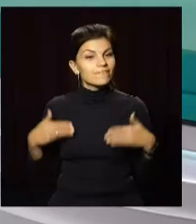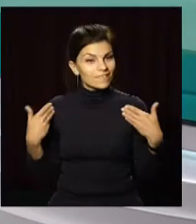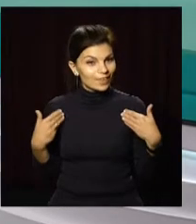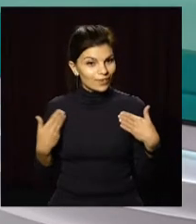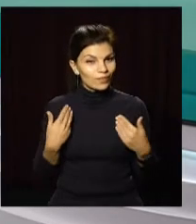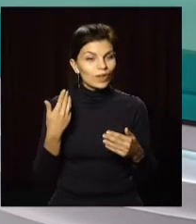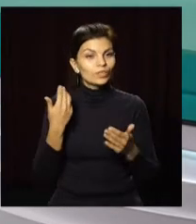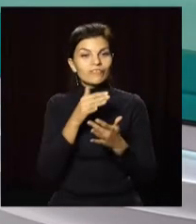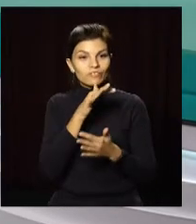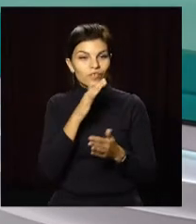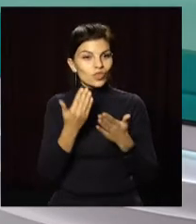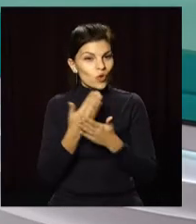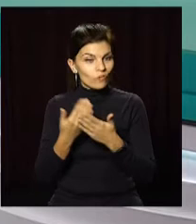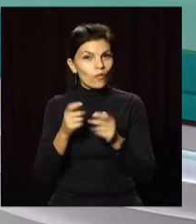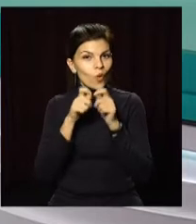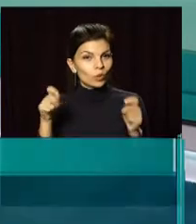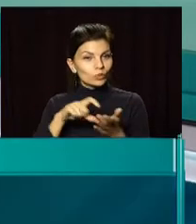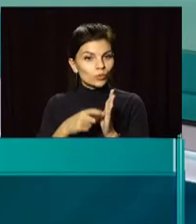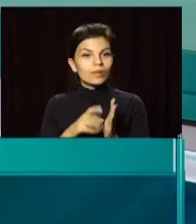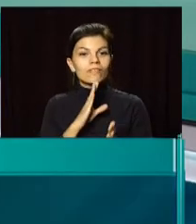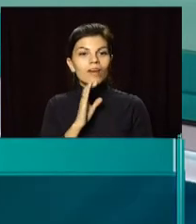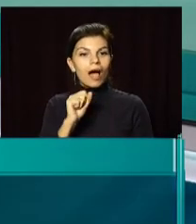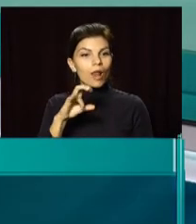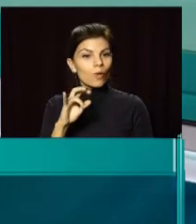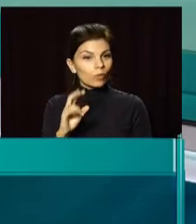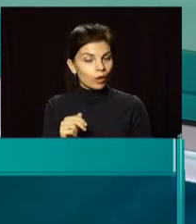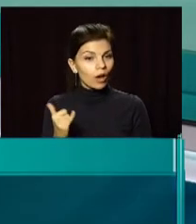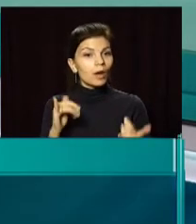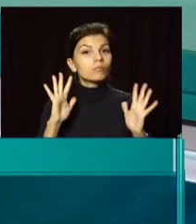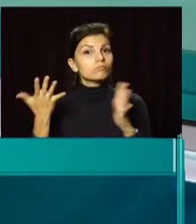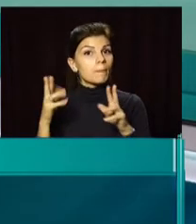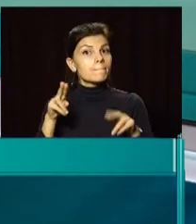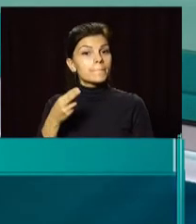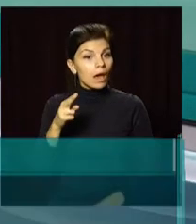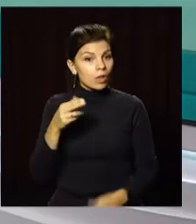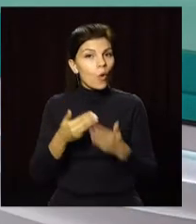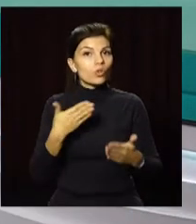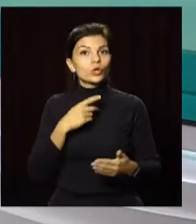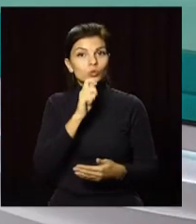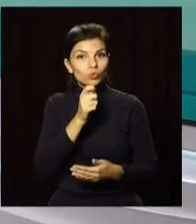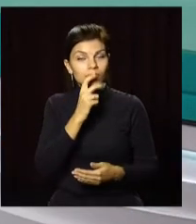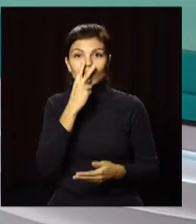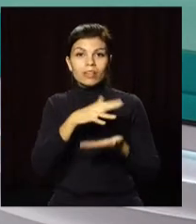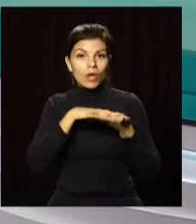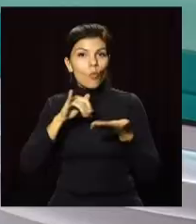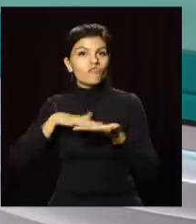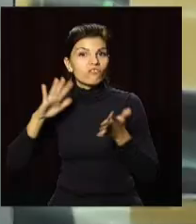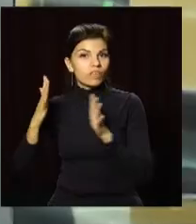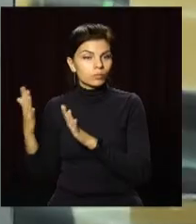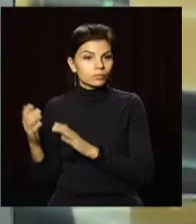Вітаю! Час новин на відкритому в студії Альона Грибельник. І про події п'ятниці від наших журналістів дивіться далі у